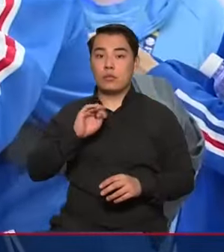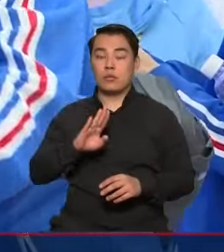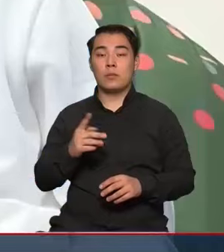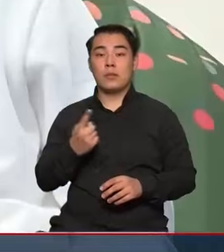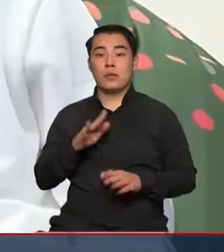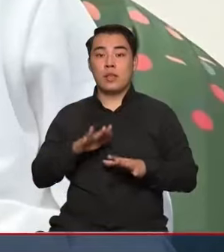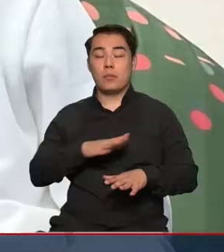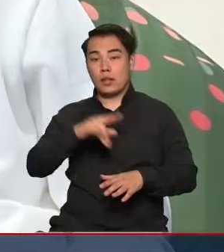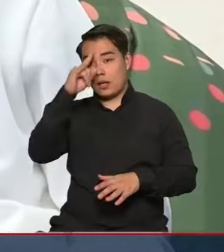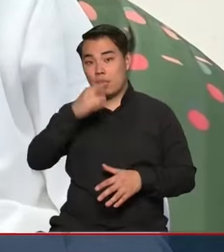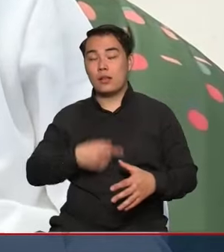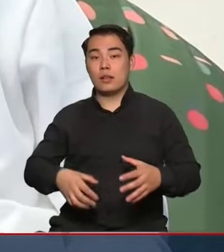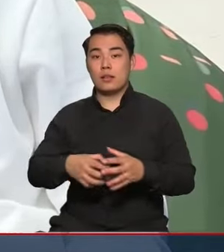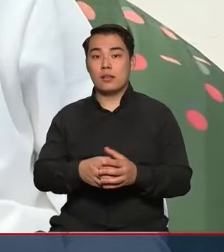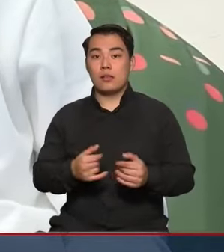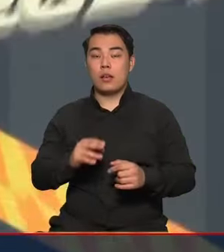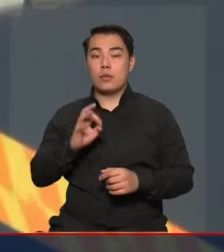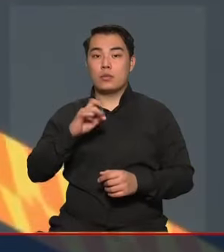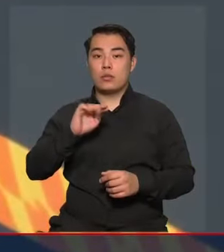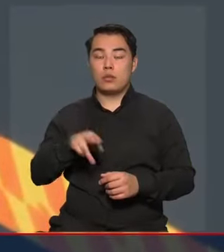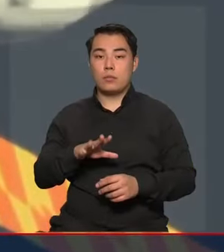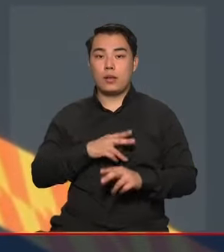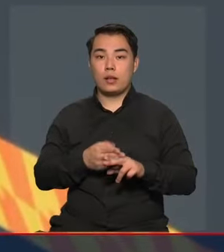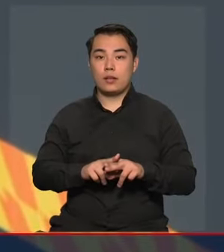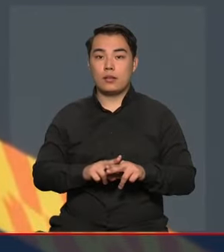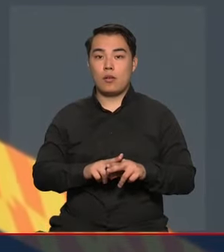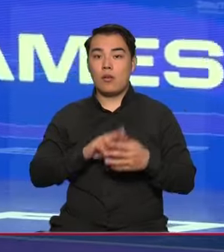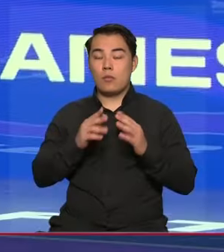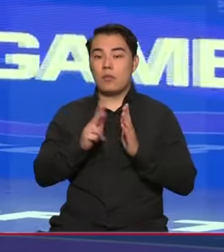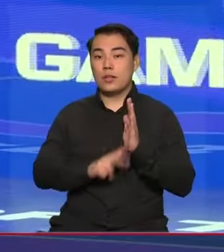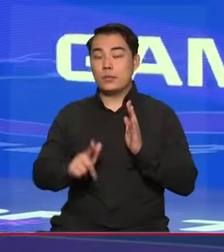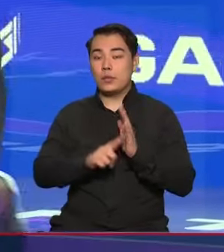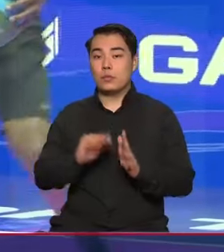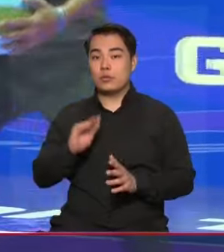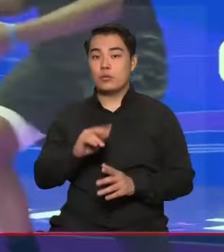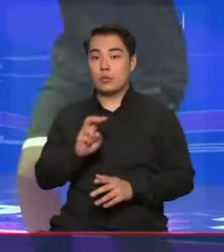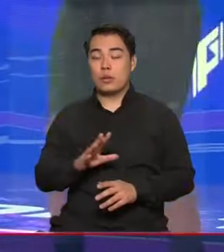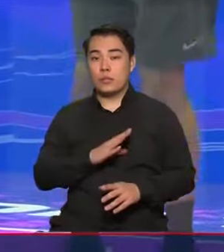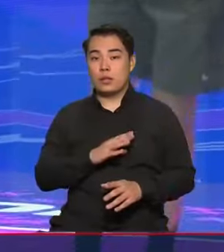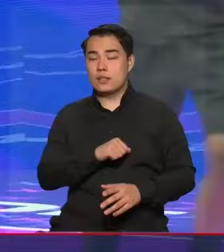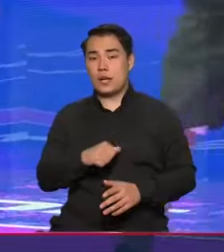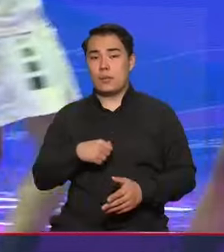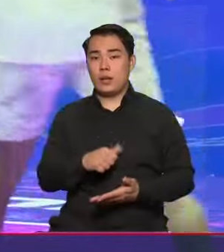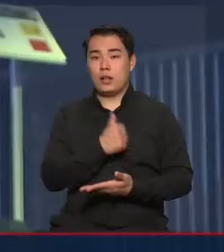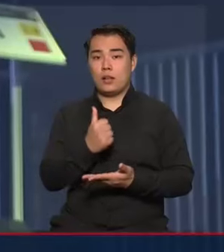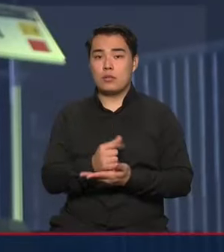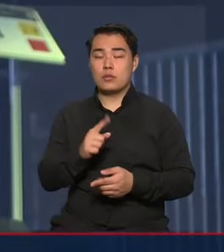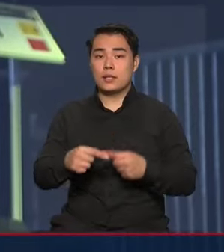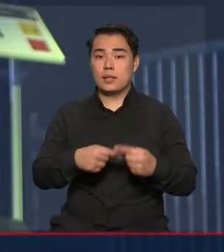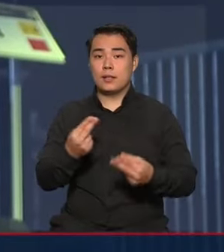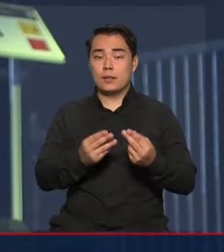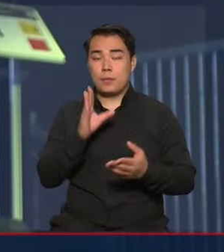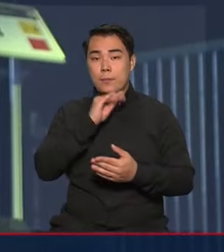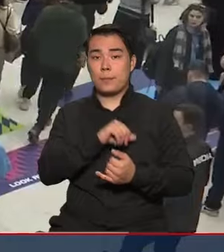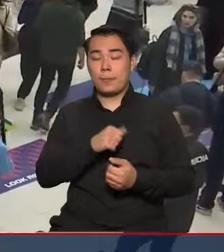место выиграла казахстанская сборная «Абсолют», заработав также 87 000 долларов. Но самое главное, что следующие игры могут